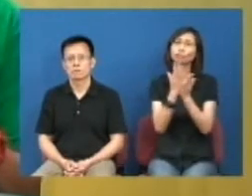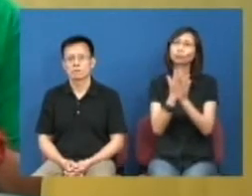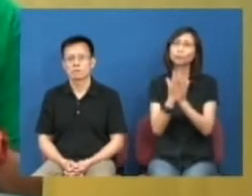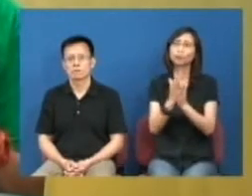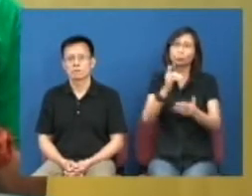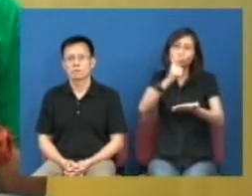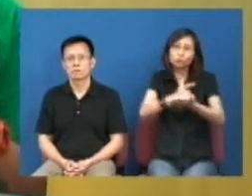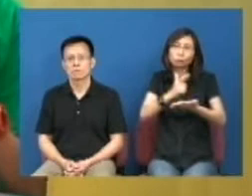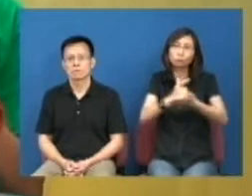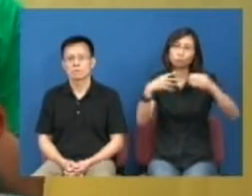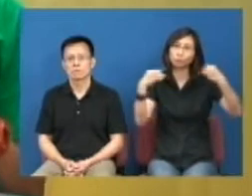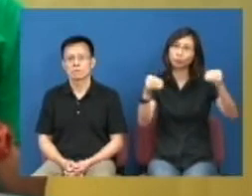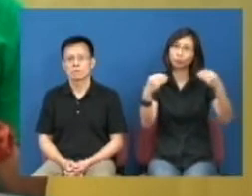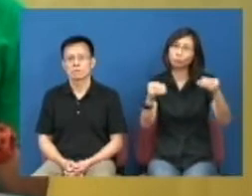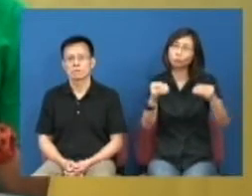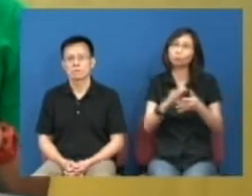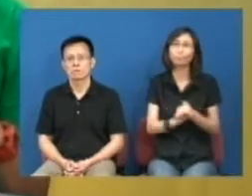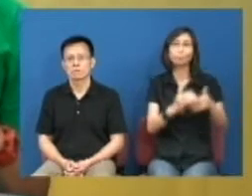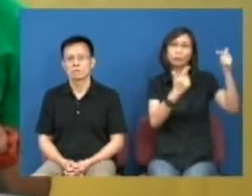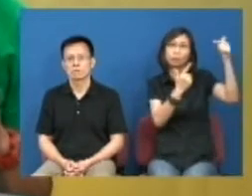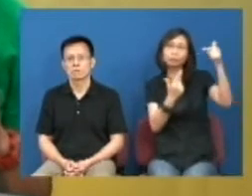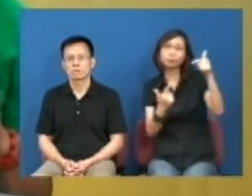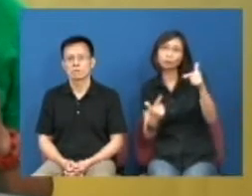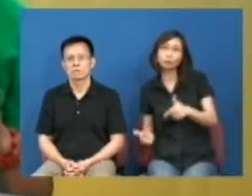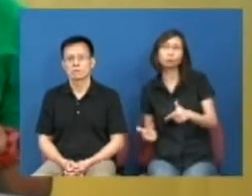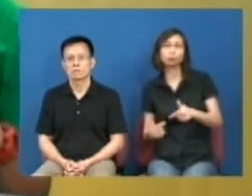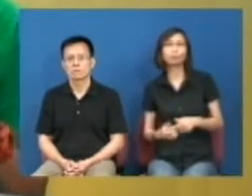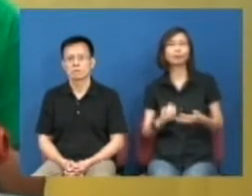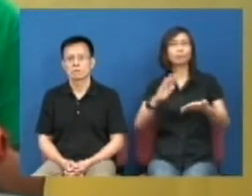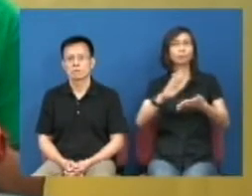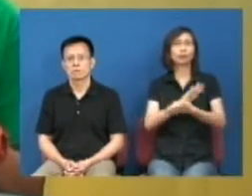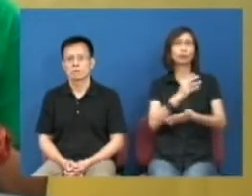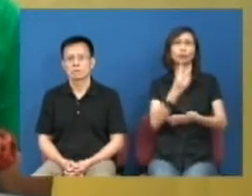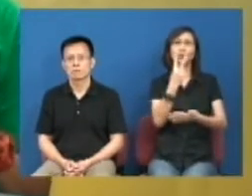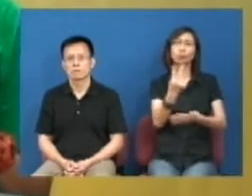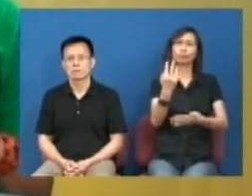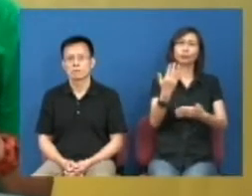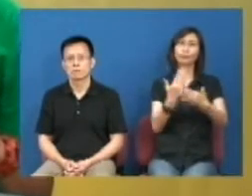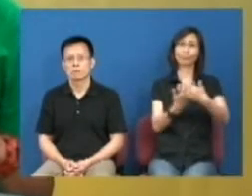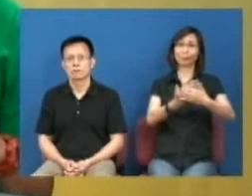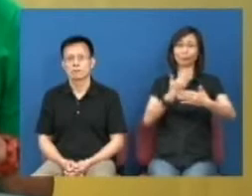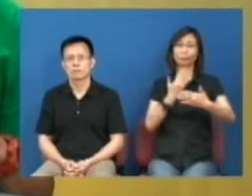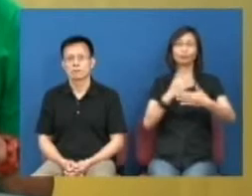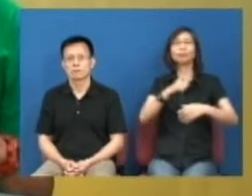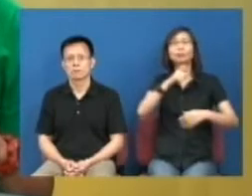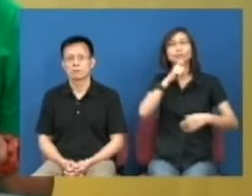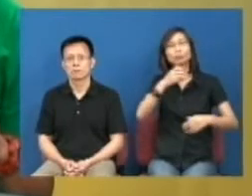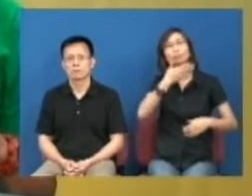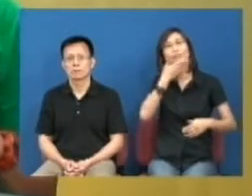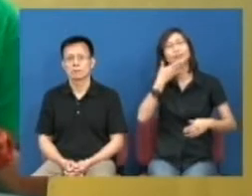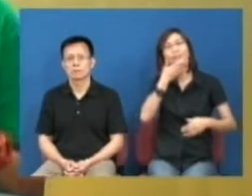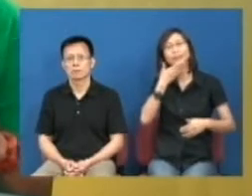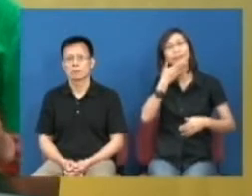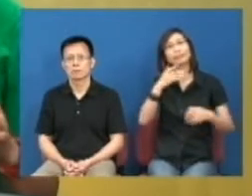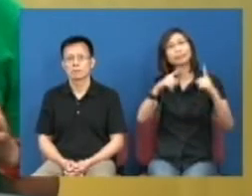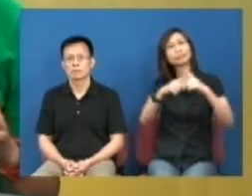育。咁直至到兩年前或者兩三年前開始有啲比較年青嘅人參